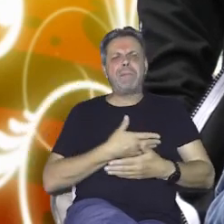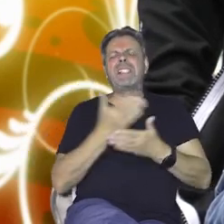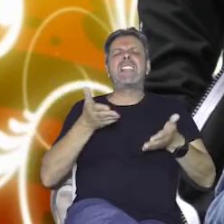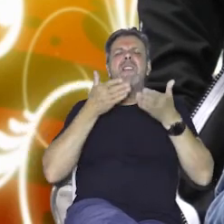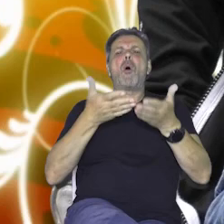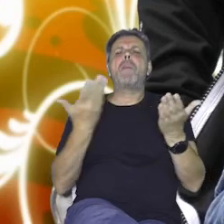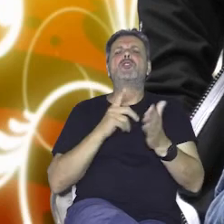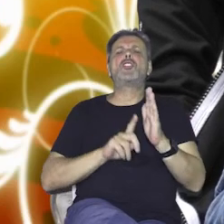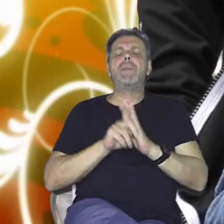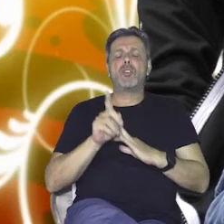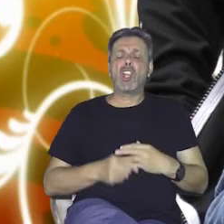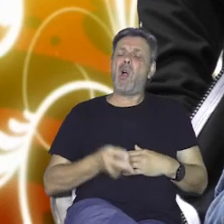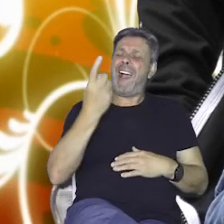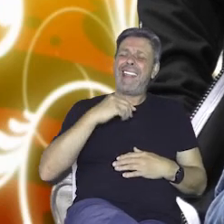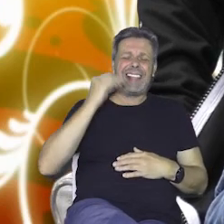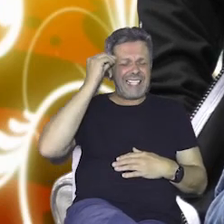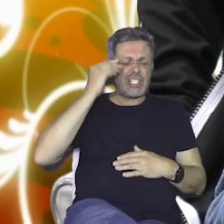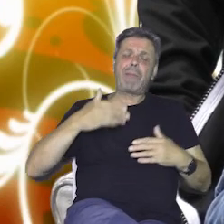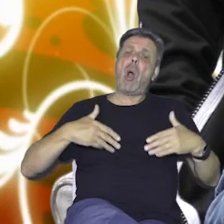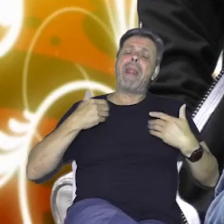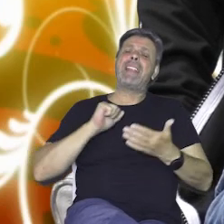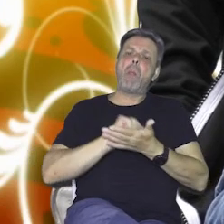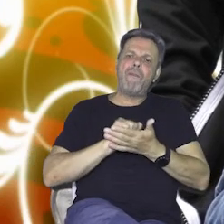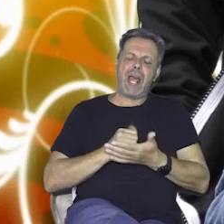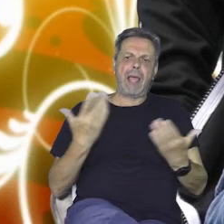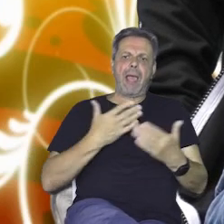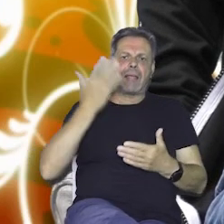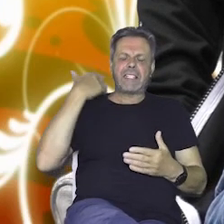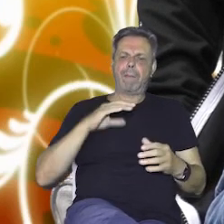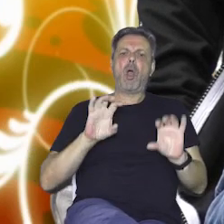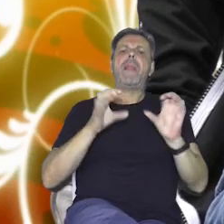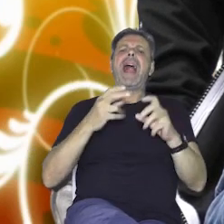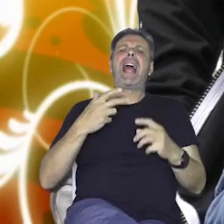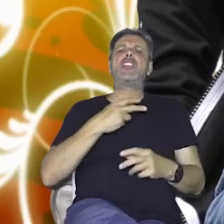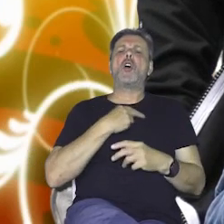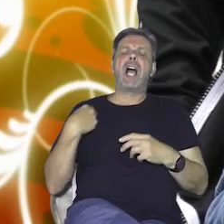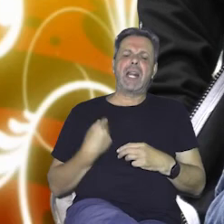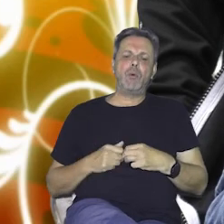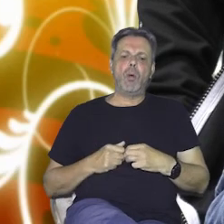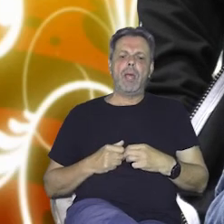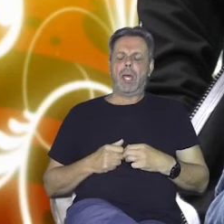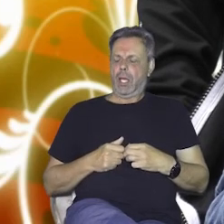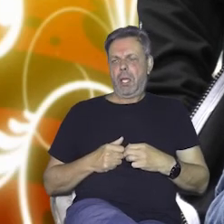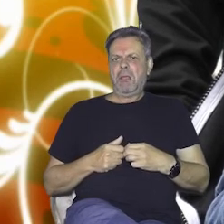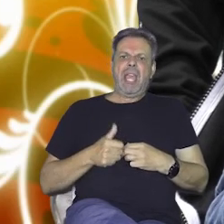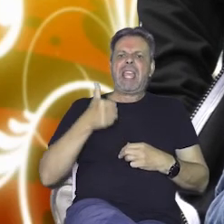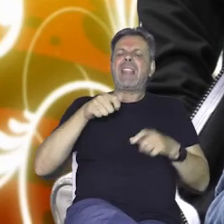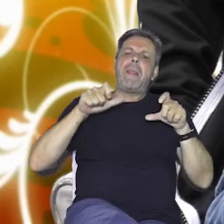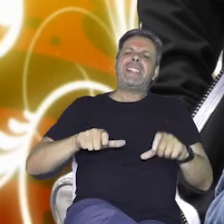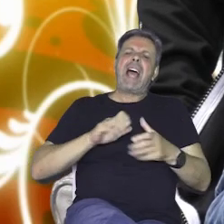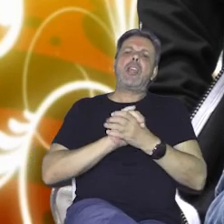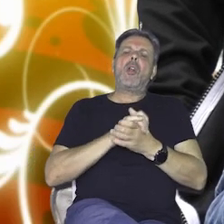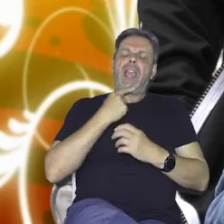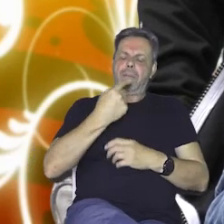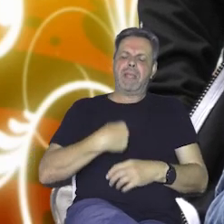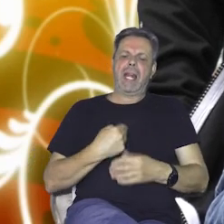sam postigao, ali sjećam se kao mlad novinar kad sam bio na Radio Zagrebu, da mi je jedan stariji kolega